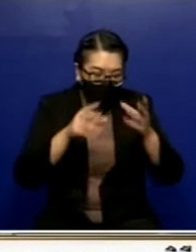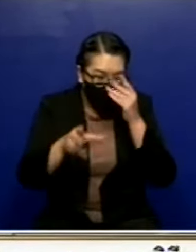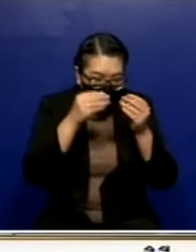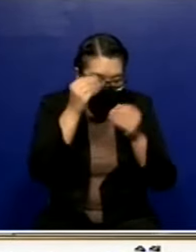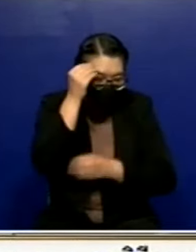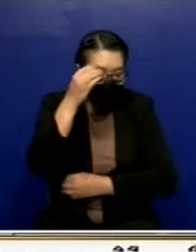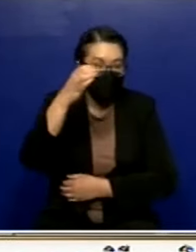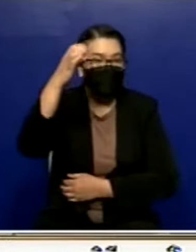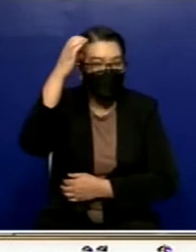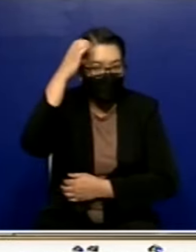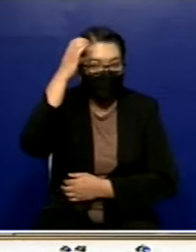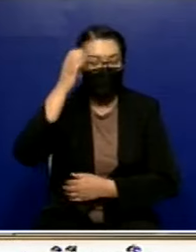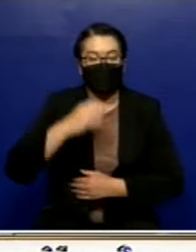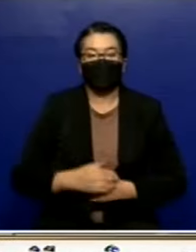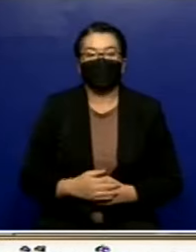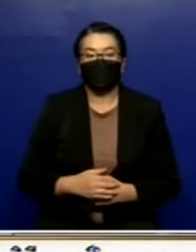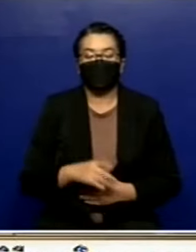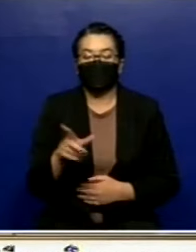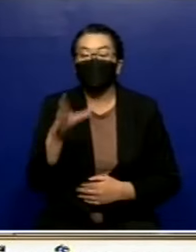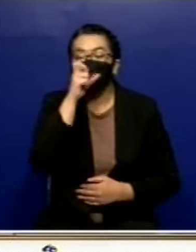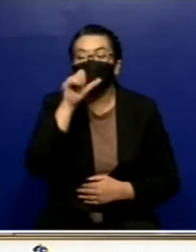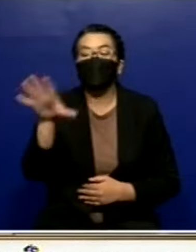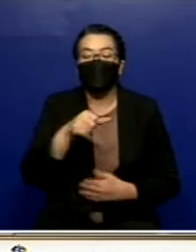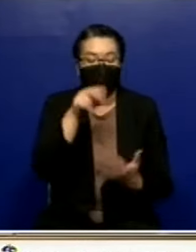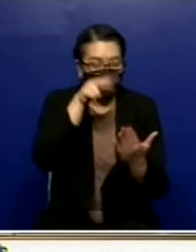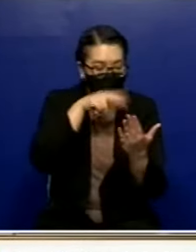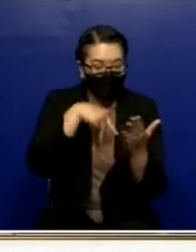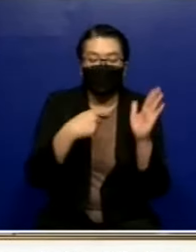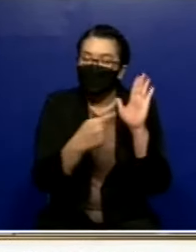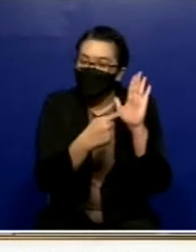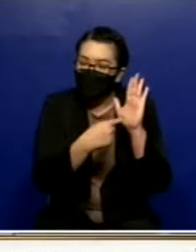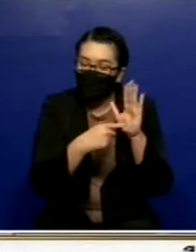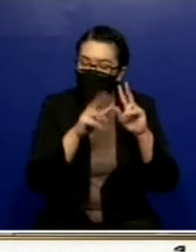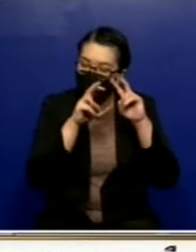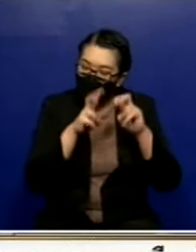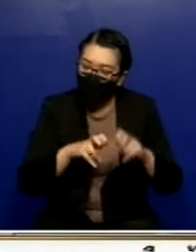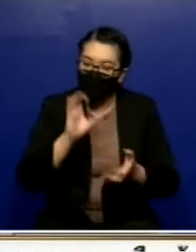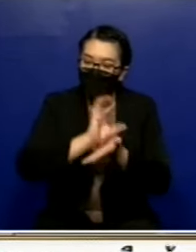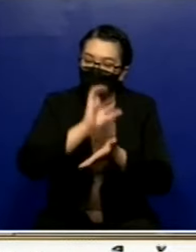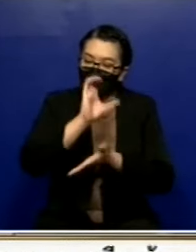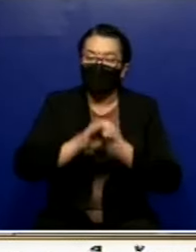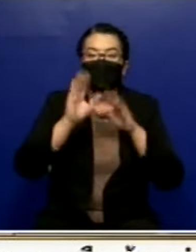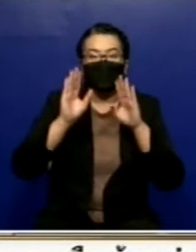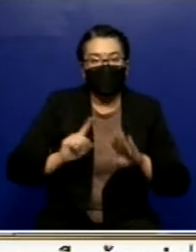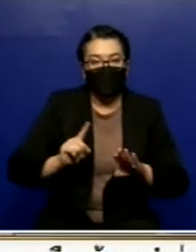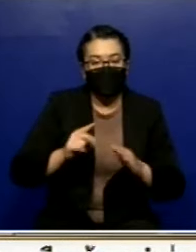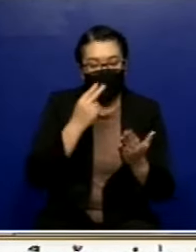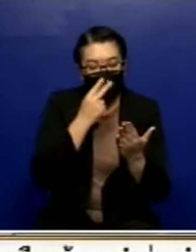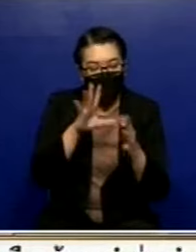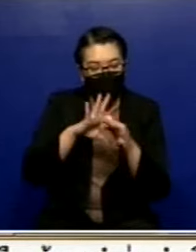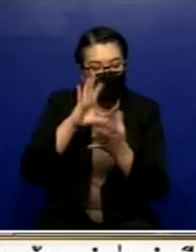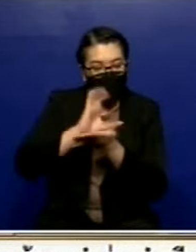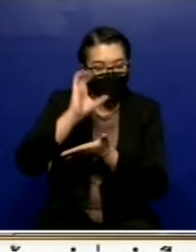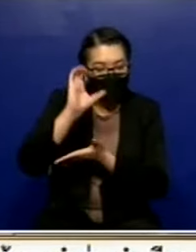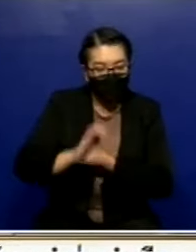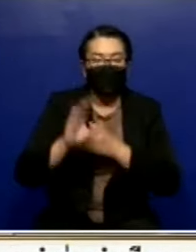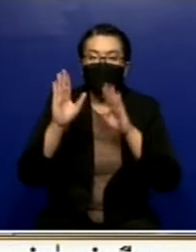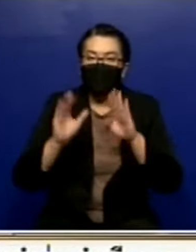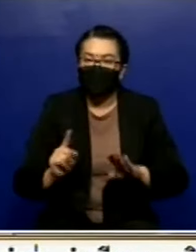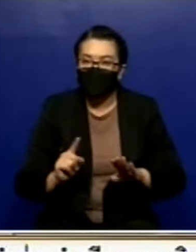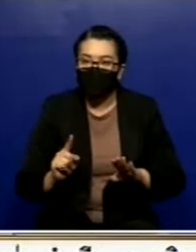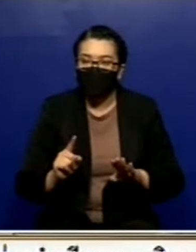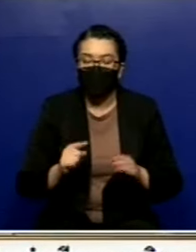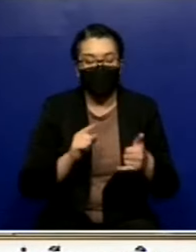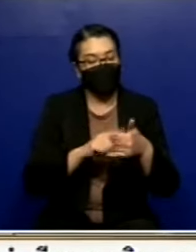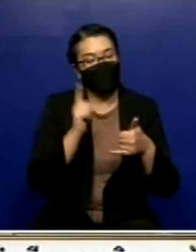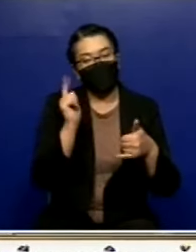ได้ เอา ไป อ่าน บ้าง ครับว่า เขา วค ร. ง!ระมาณ อย่ อะไรเขา ดูื่อง ง!ระมาณ อย่ ไรผม ถือ ว สุ